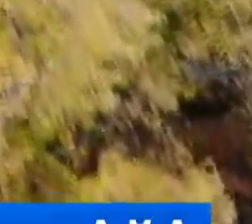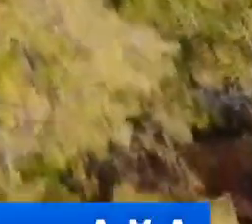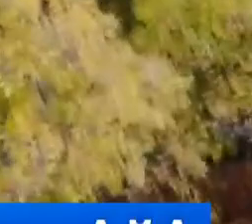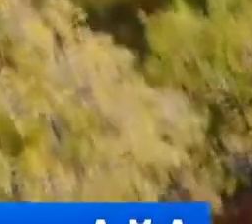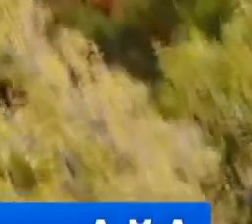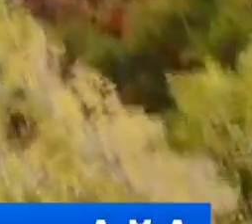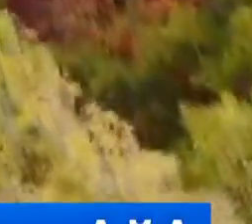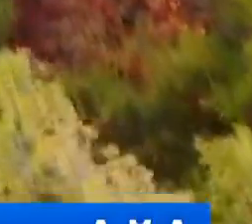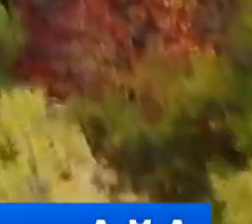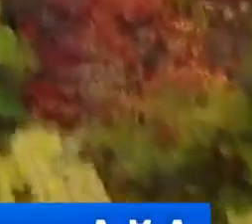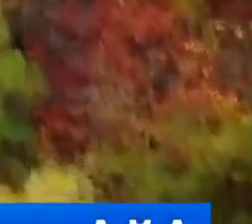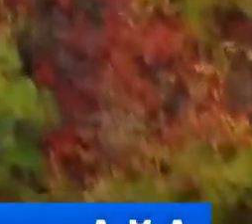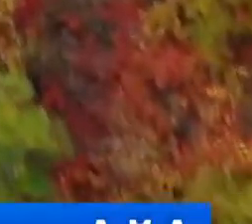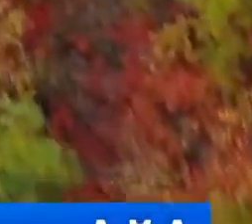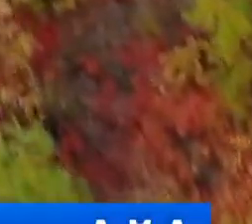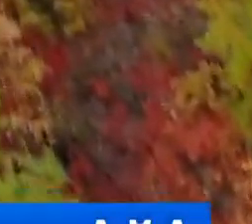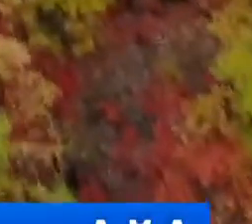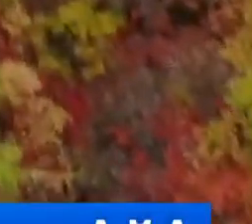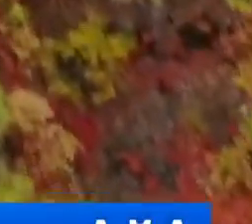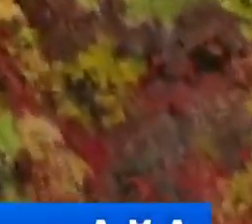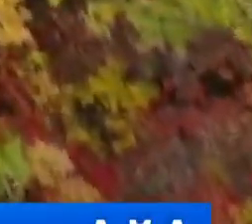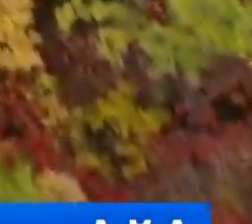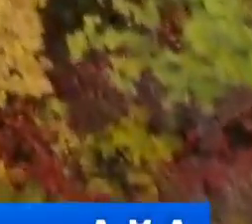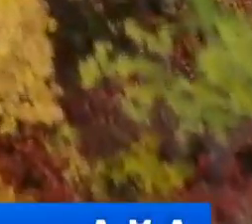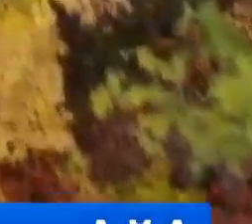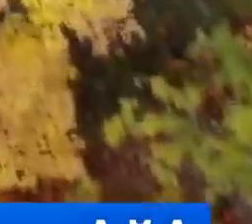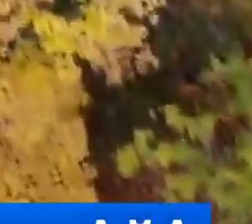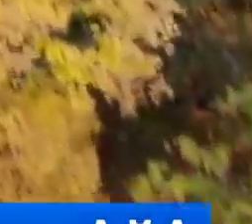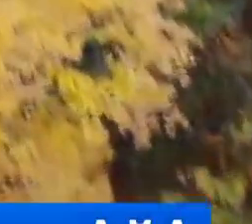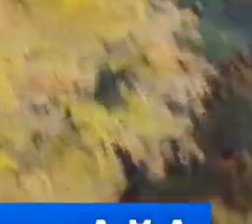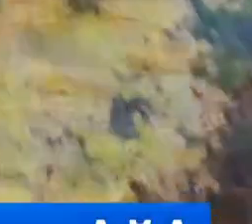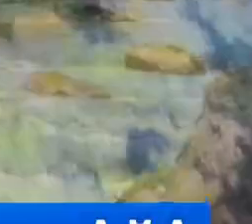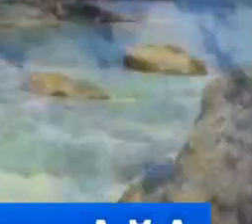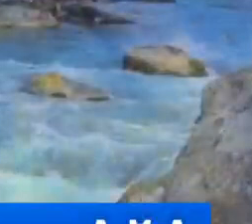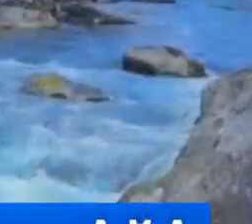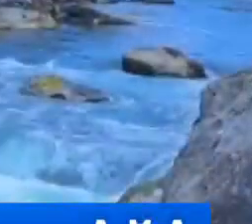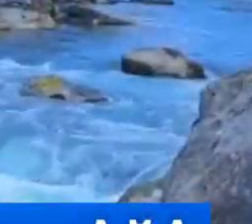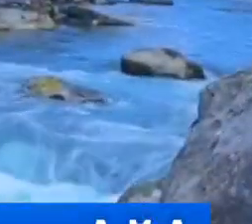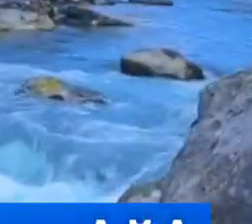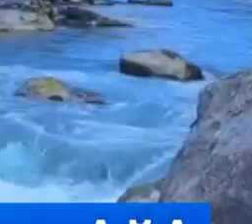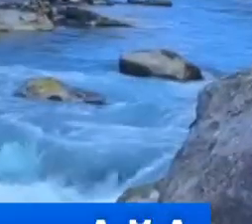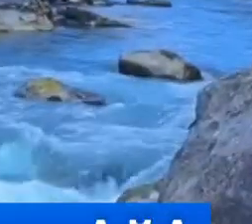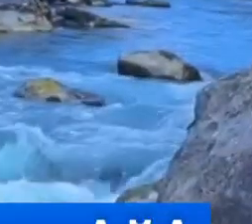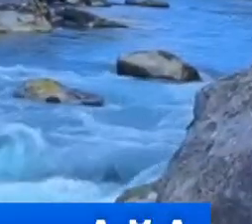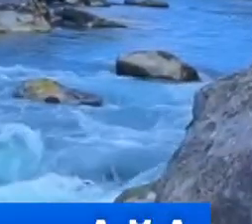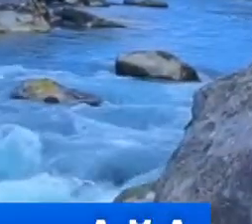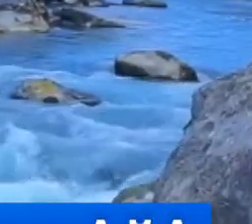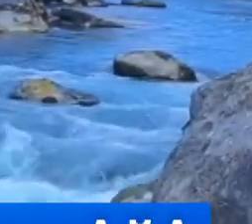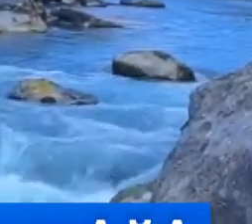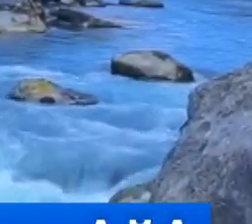yeni Sevdalar üretmiş ve susmak yeniden Gök Ekinler güvenmiş